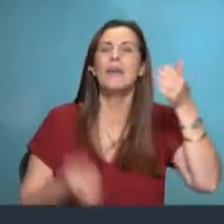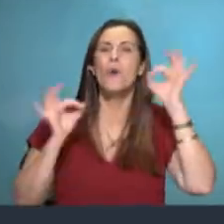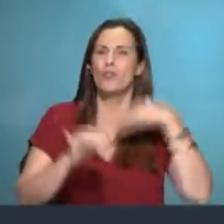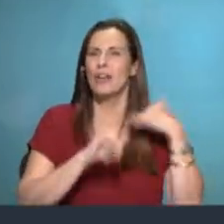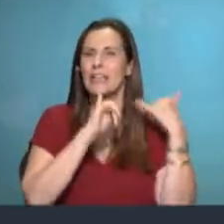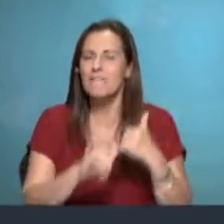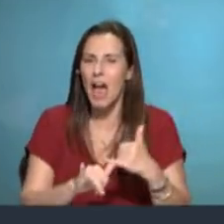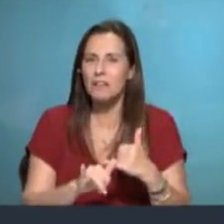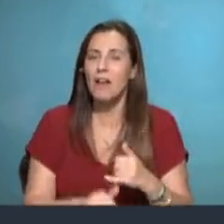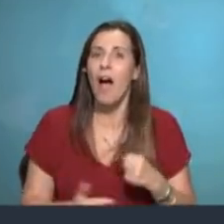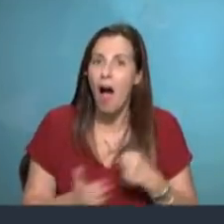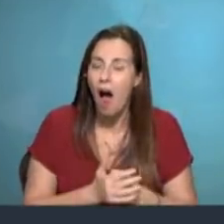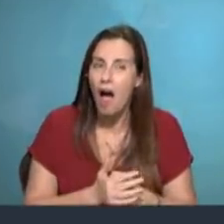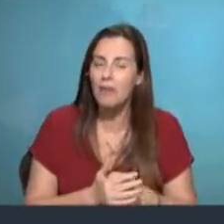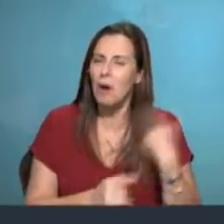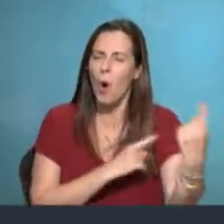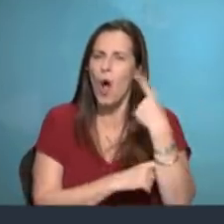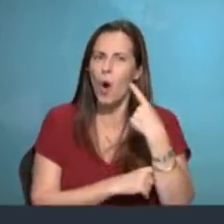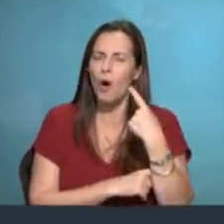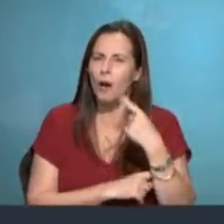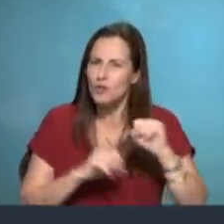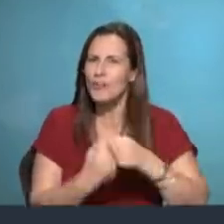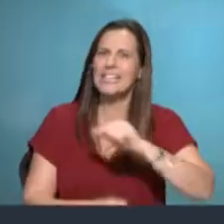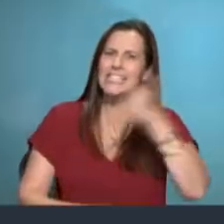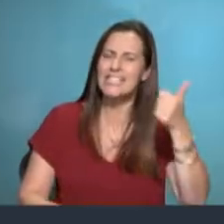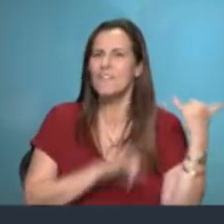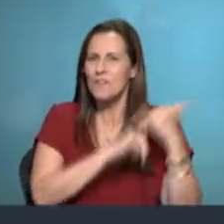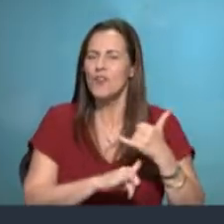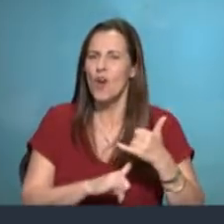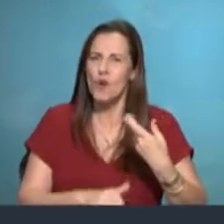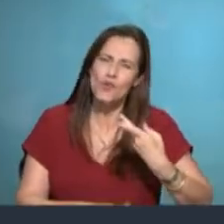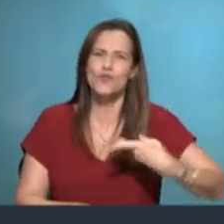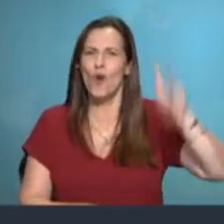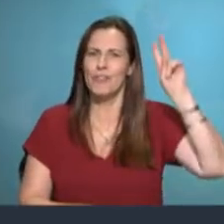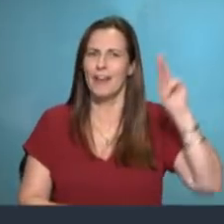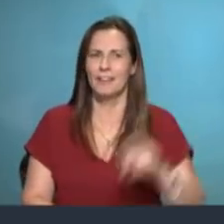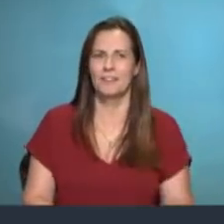שהביתי, עד שבא עוד לקוח ששובר את הסיב ומביא עוד לומבורגיני.